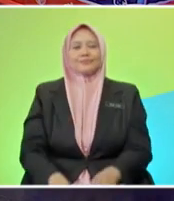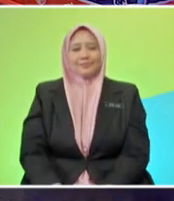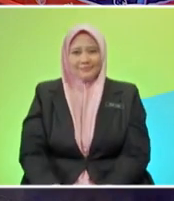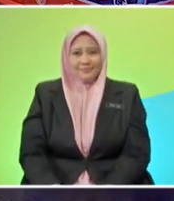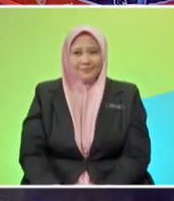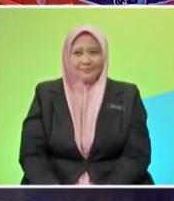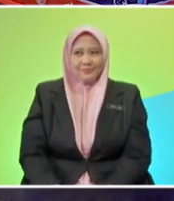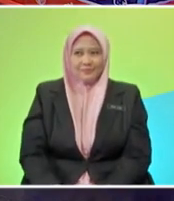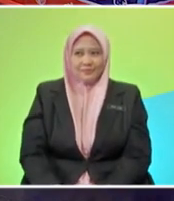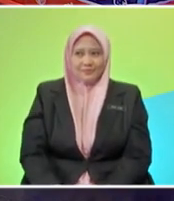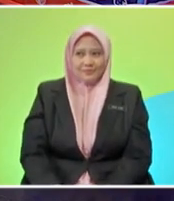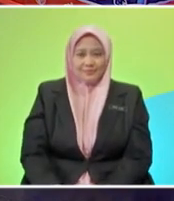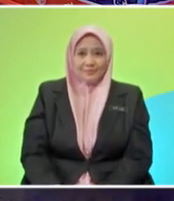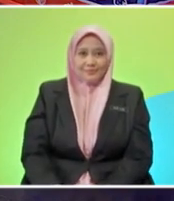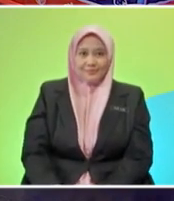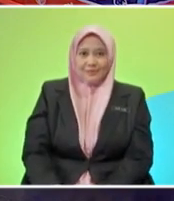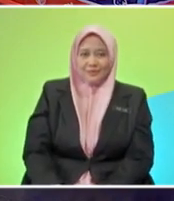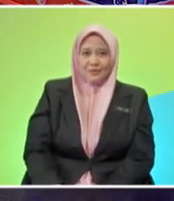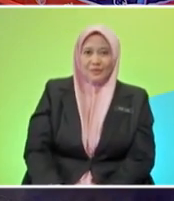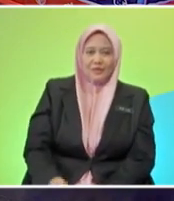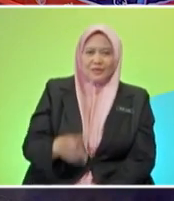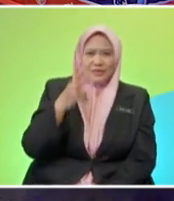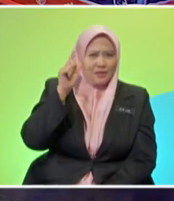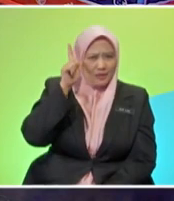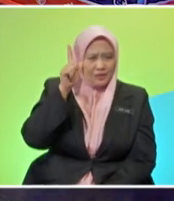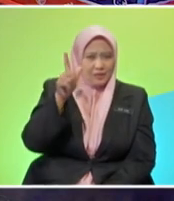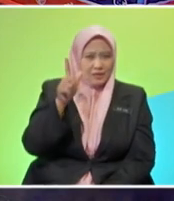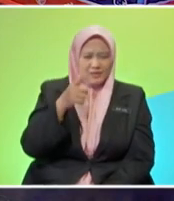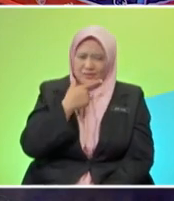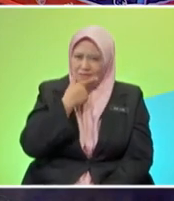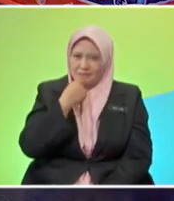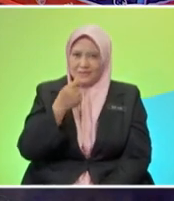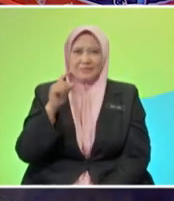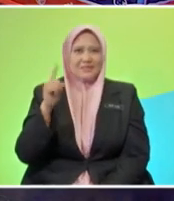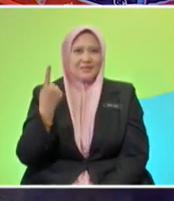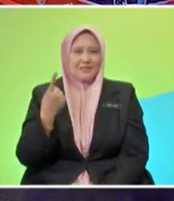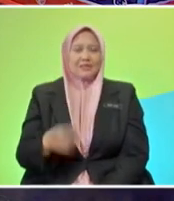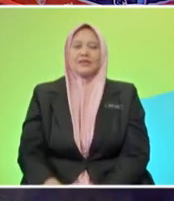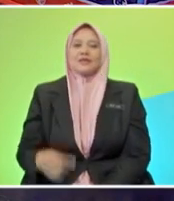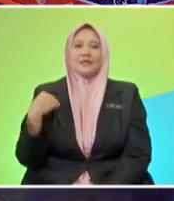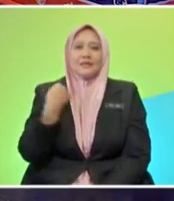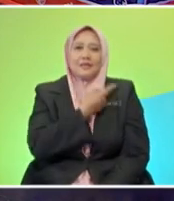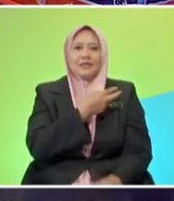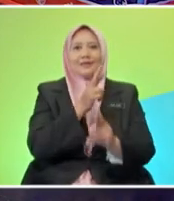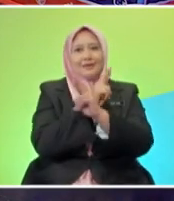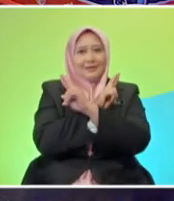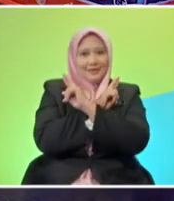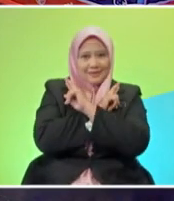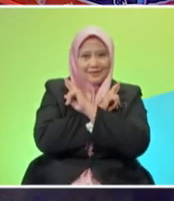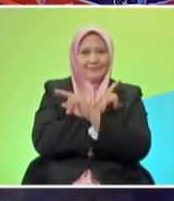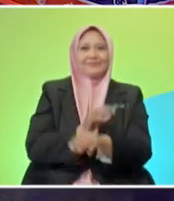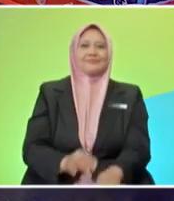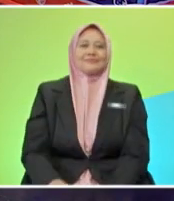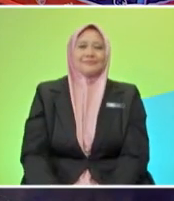senampak macam sedap je ni. Tetapi sebelum itu, murid-murid di rumah, kita berehat seketika. Jangan ke mana-mana. Kembali selepas ini di Didik